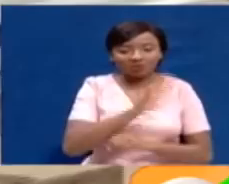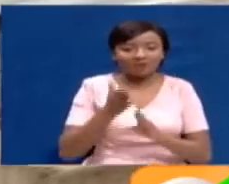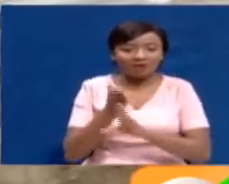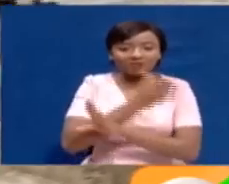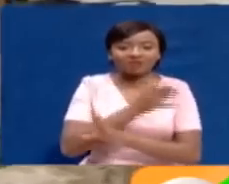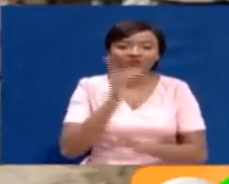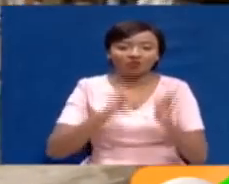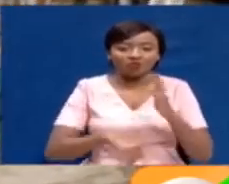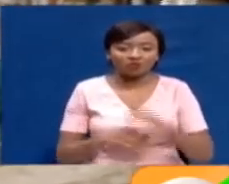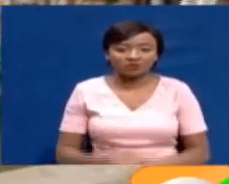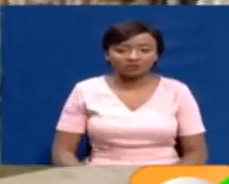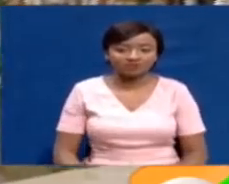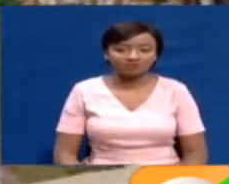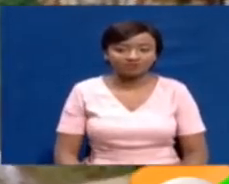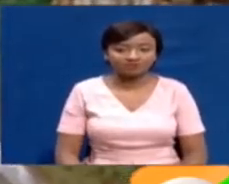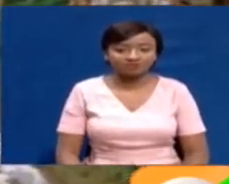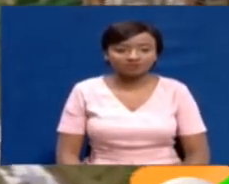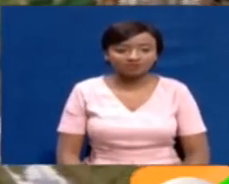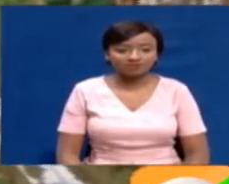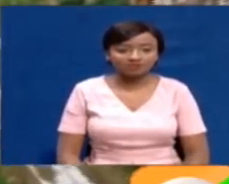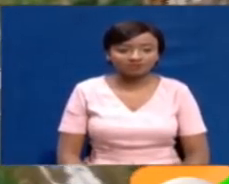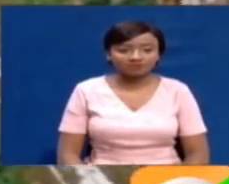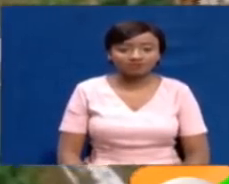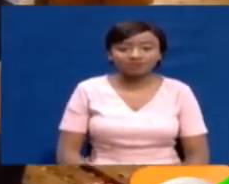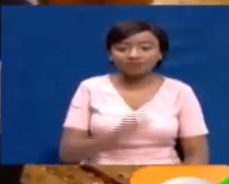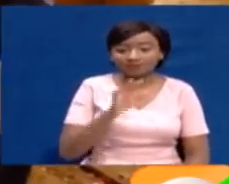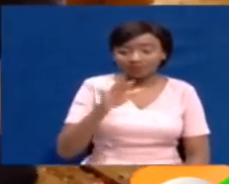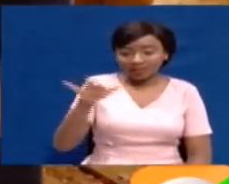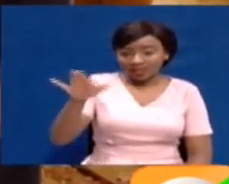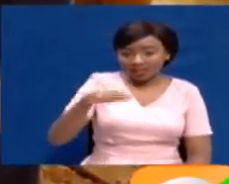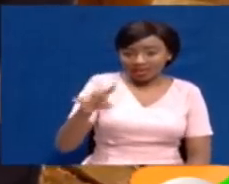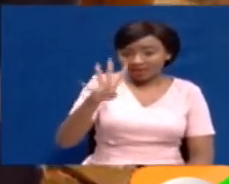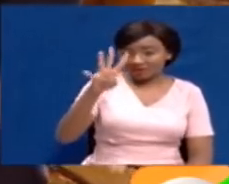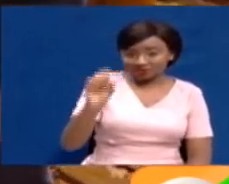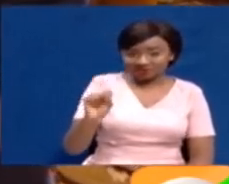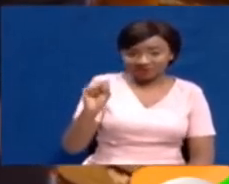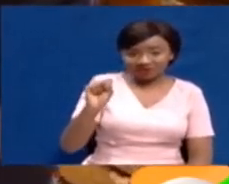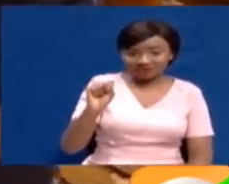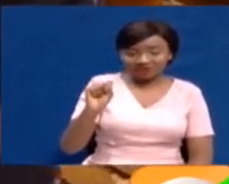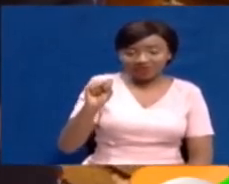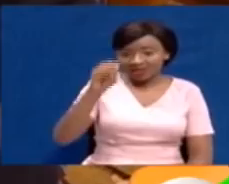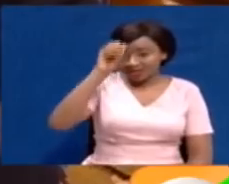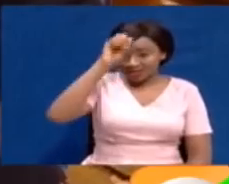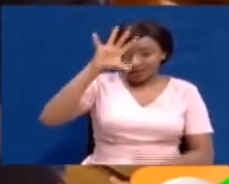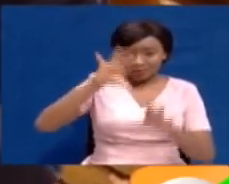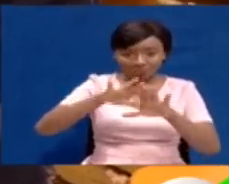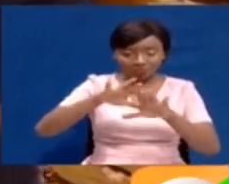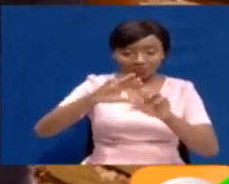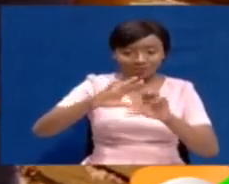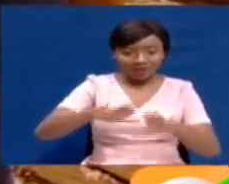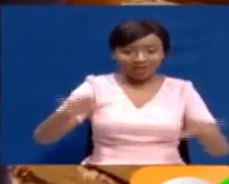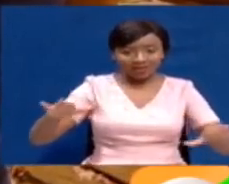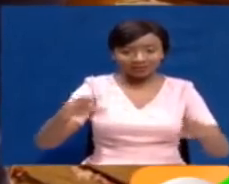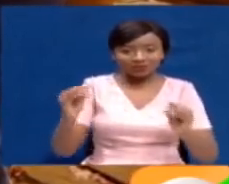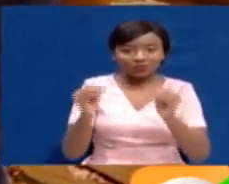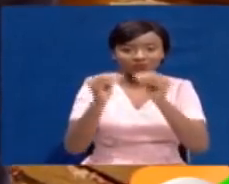to remain afloat. At Githurai 45 Market in Kiambu County, we meet Alice